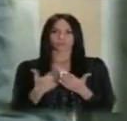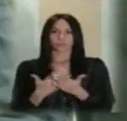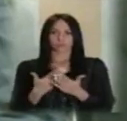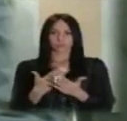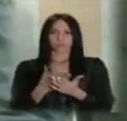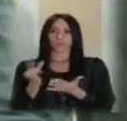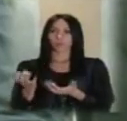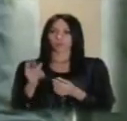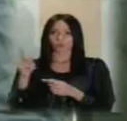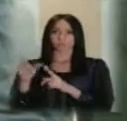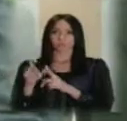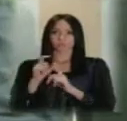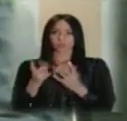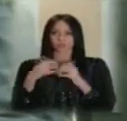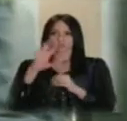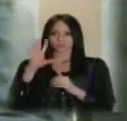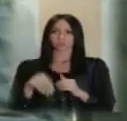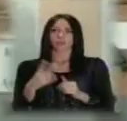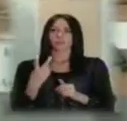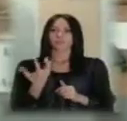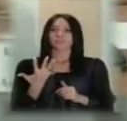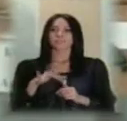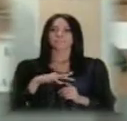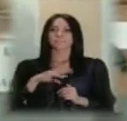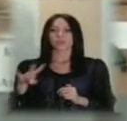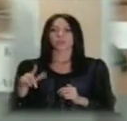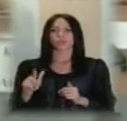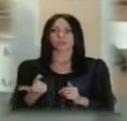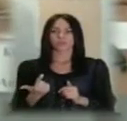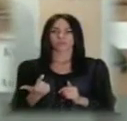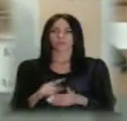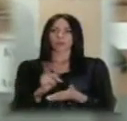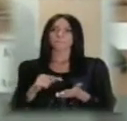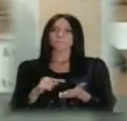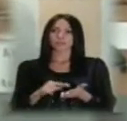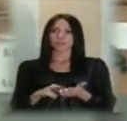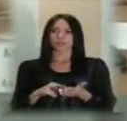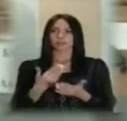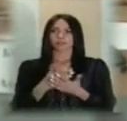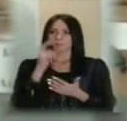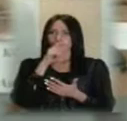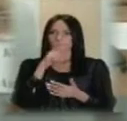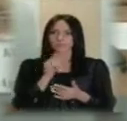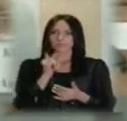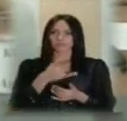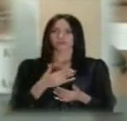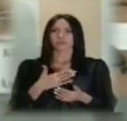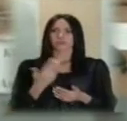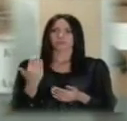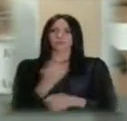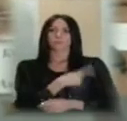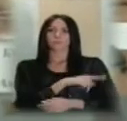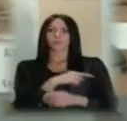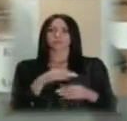в розрахунку 250 мільйонів гривень. Питання паливомастильних матеріалів в ваших лікарнях – це не є питання Міністерства охорони